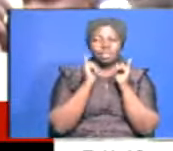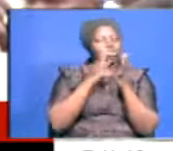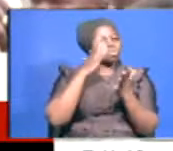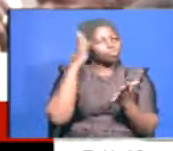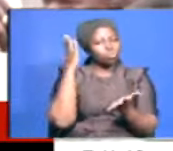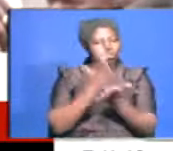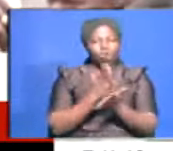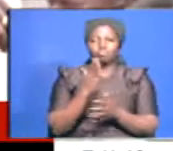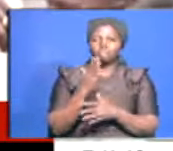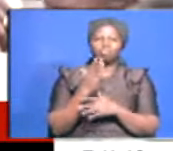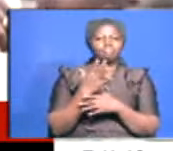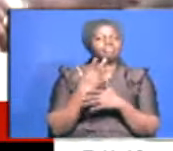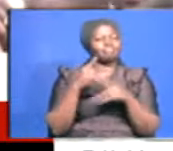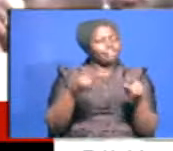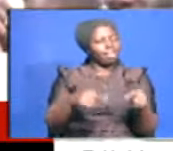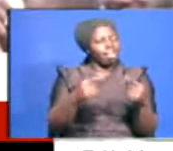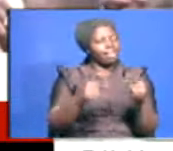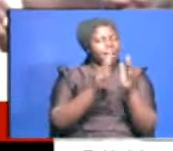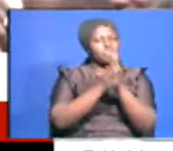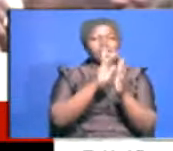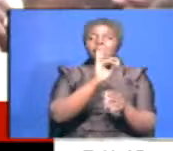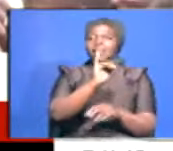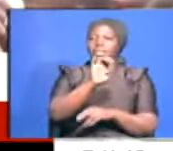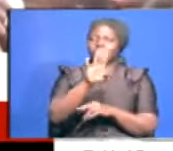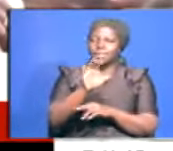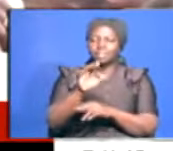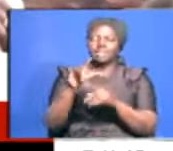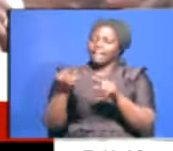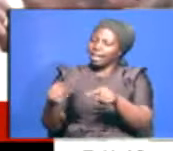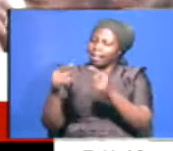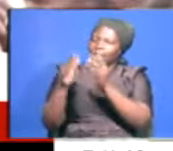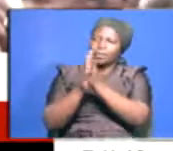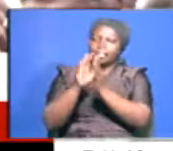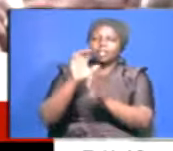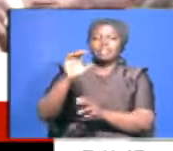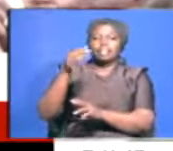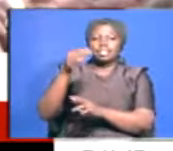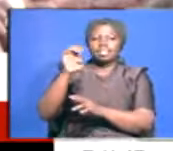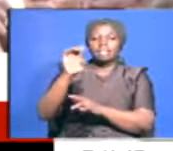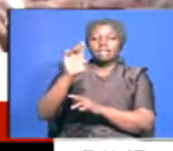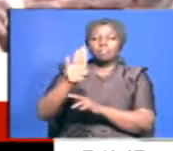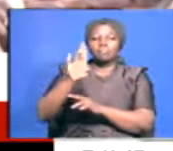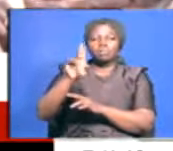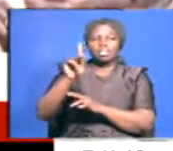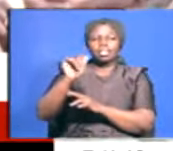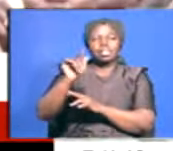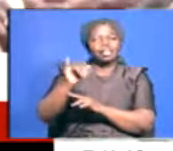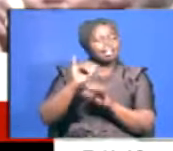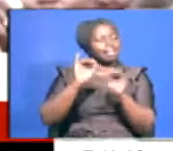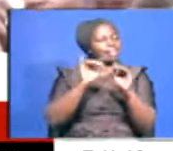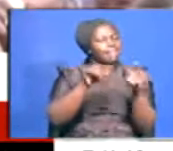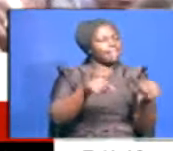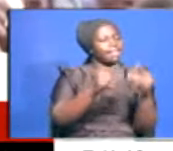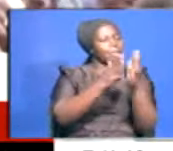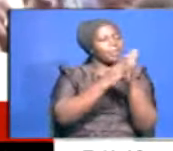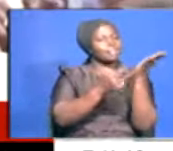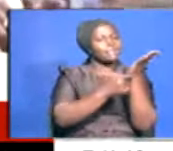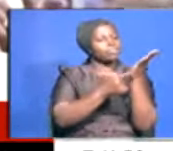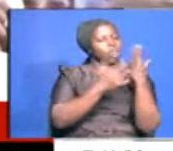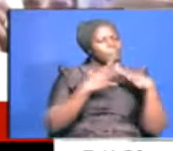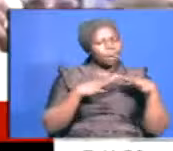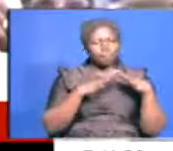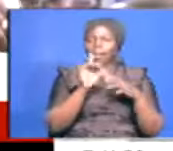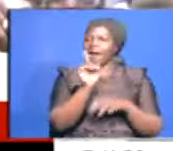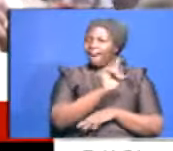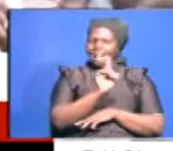IEBC. Wacha vita na Chebukati. Wacheni vita na watu wa teknolojia. Munashindana na